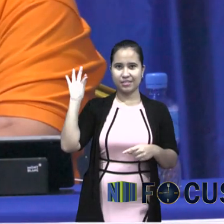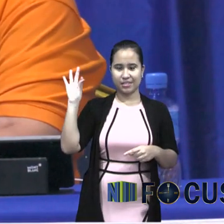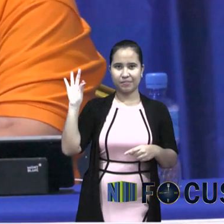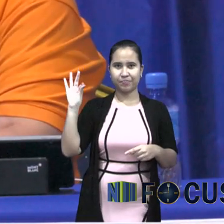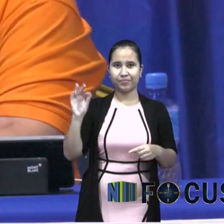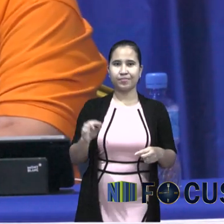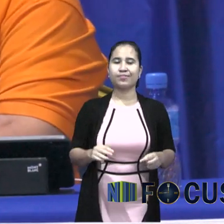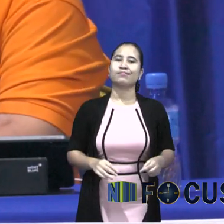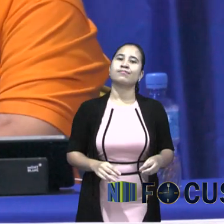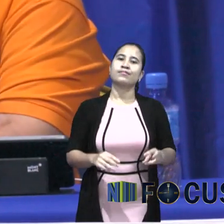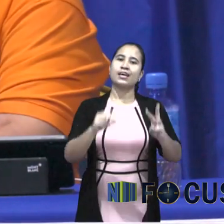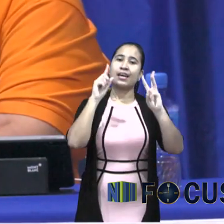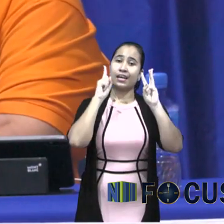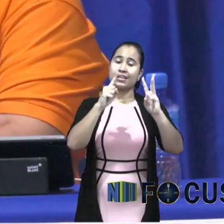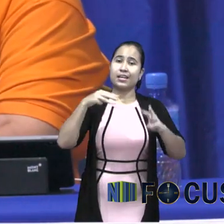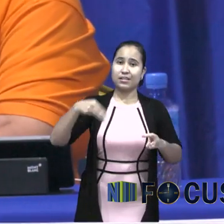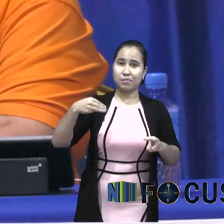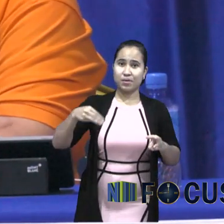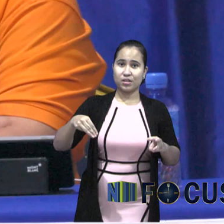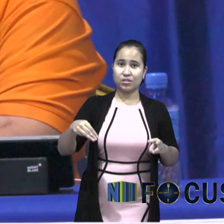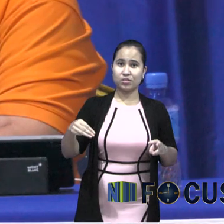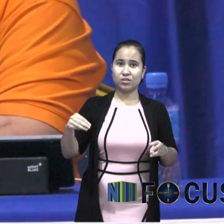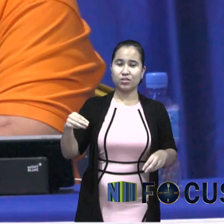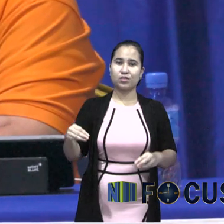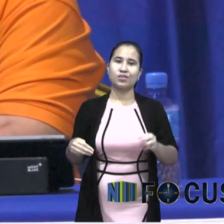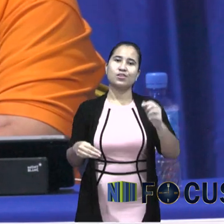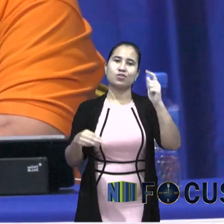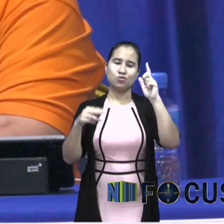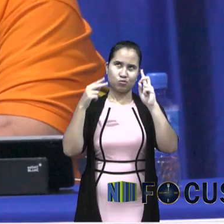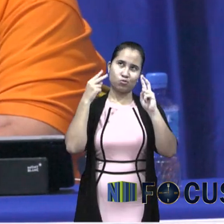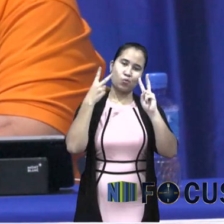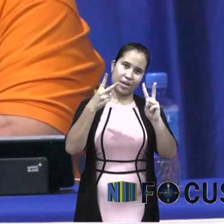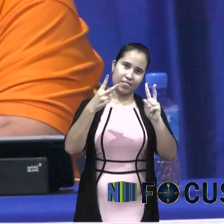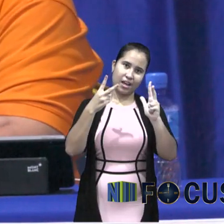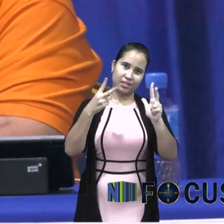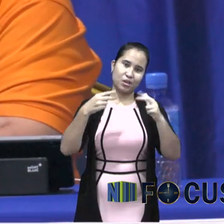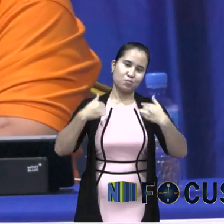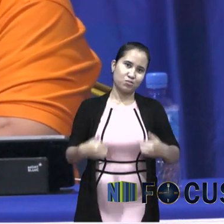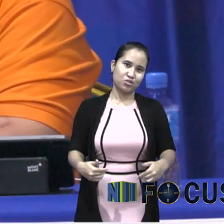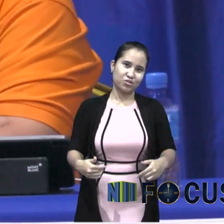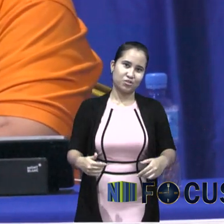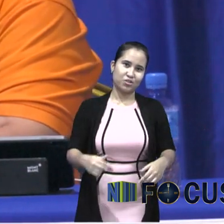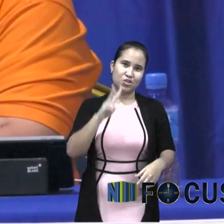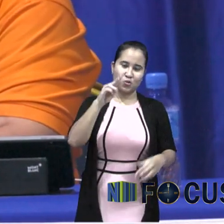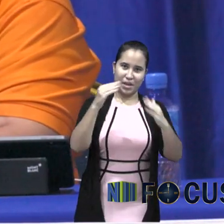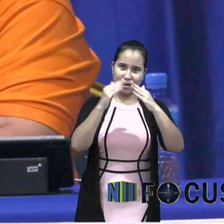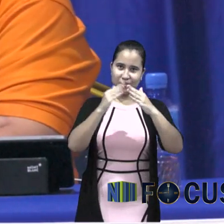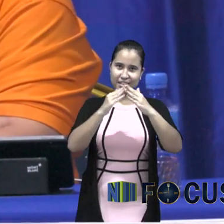31 maart hebben wij 82 personen die uit Belém zijn gekomen. 2 april hebben we